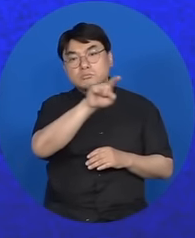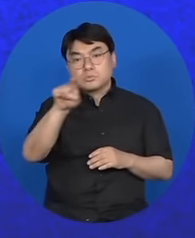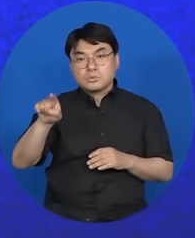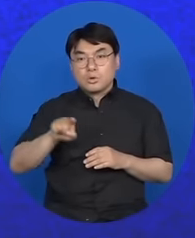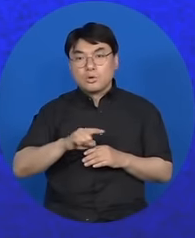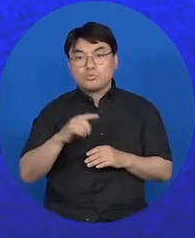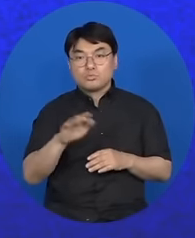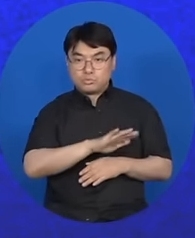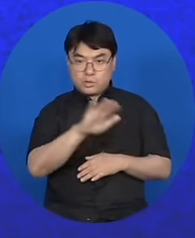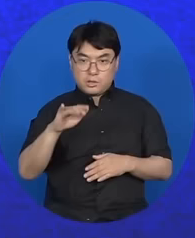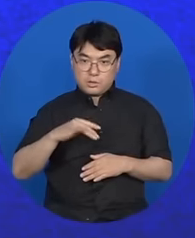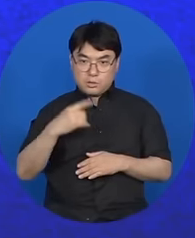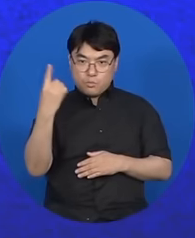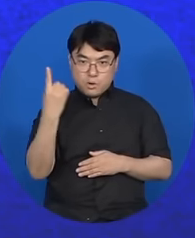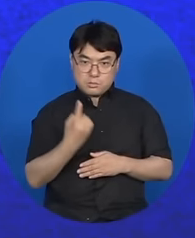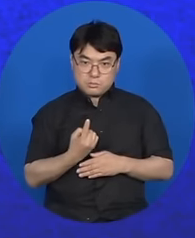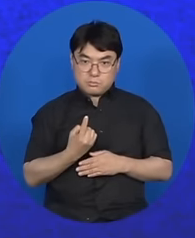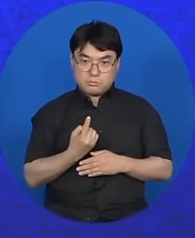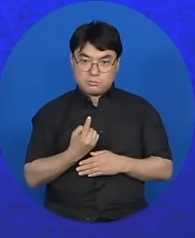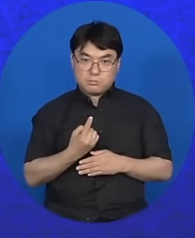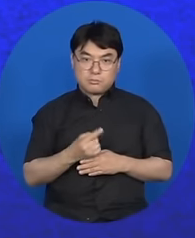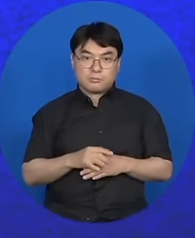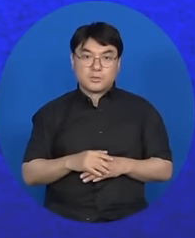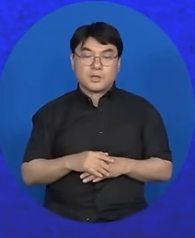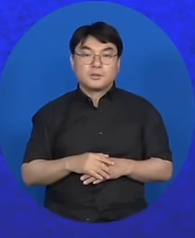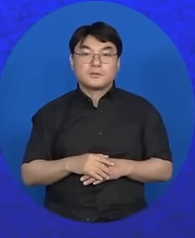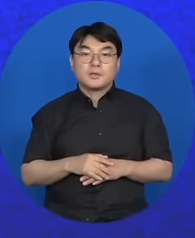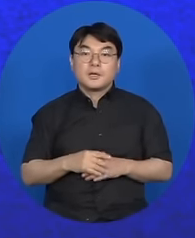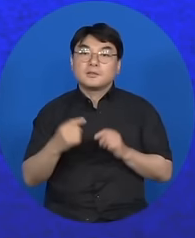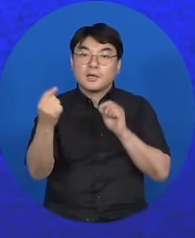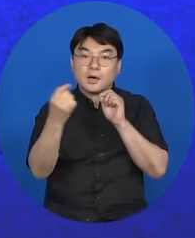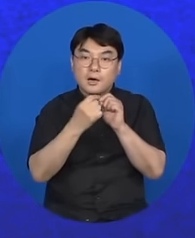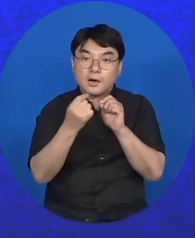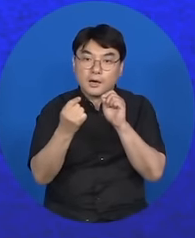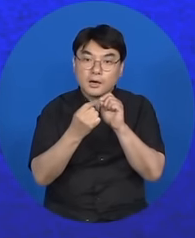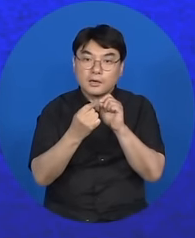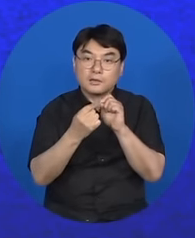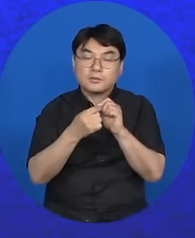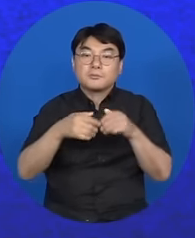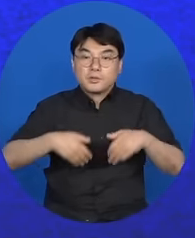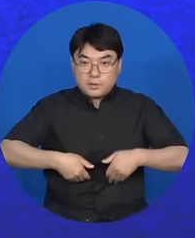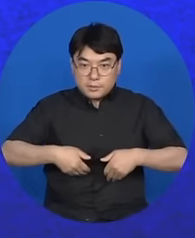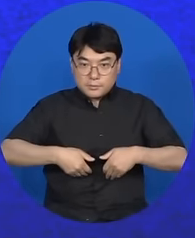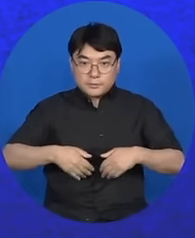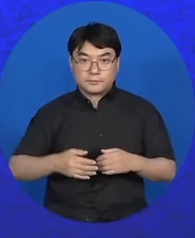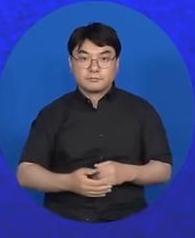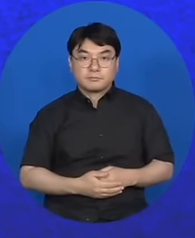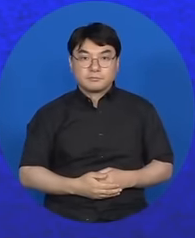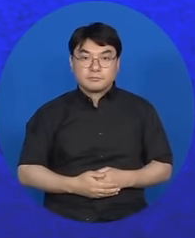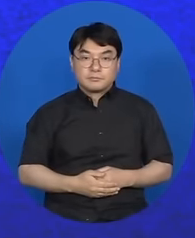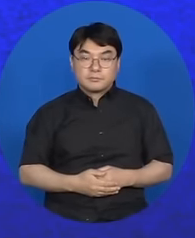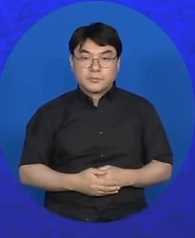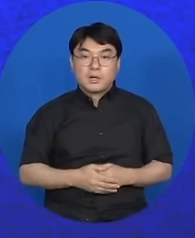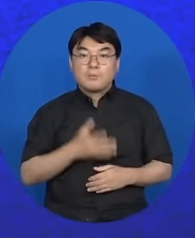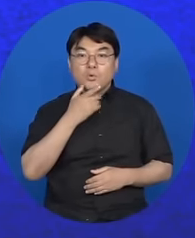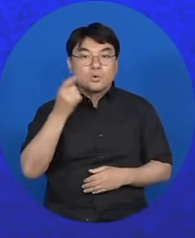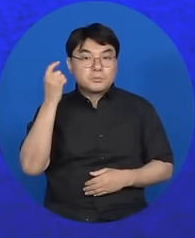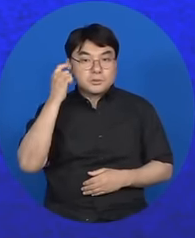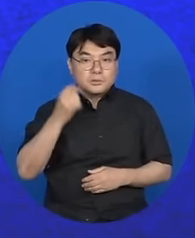왜 우리에게 보내셨을까? 우리가 그들에게 다가가야 된다는 거 아니겠습니까? 그들에게 복음을